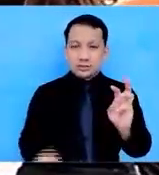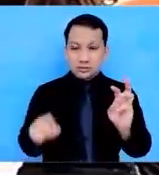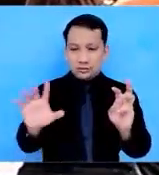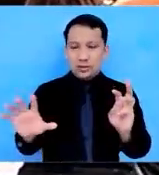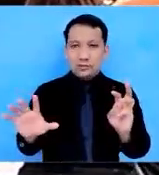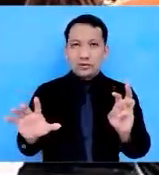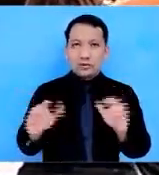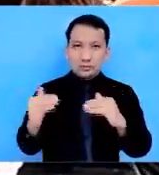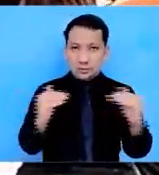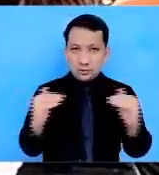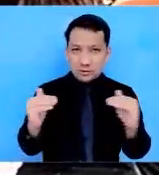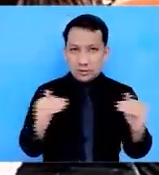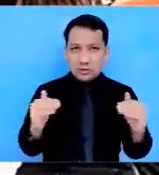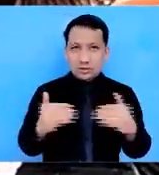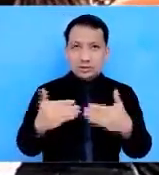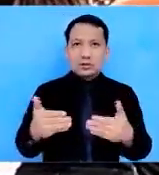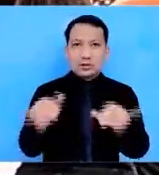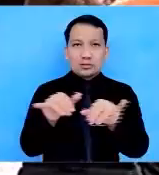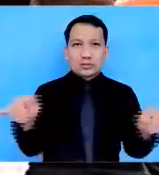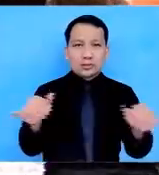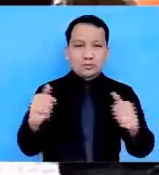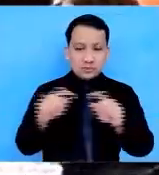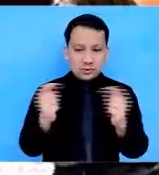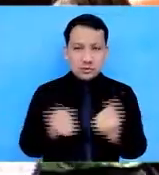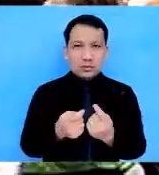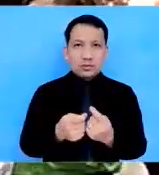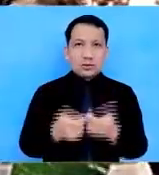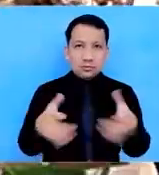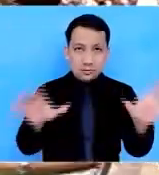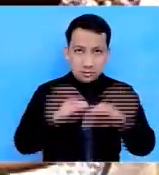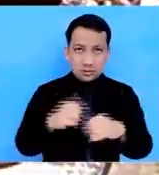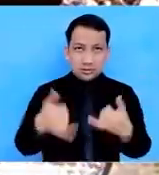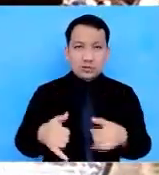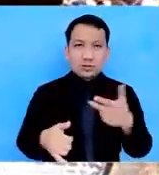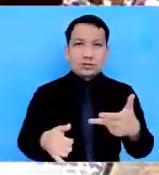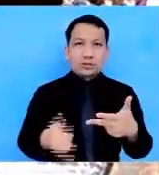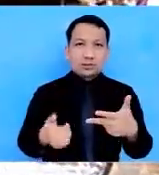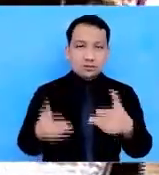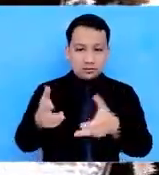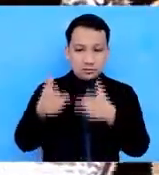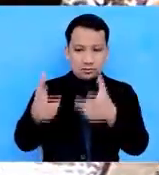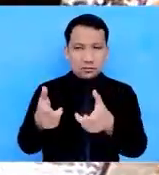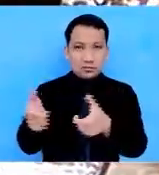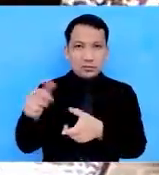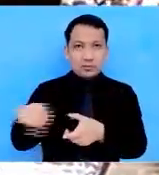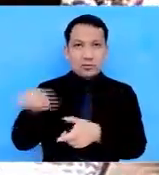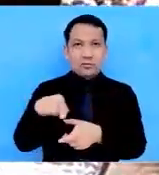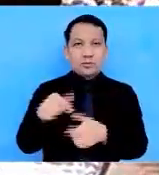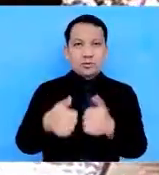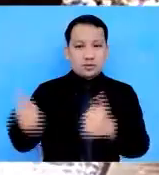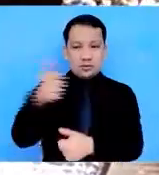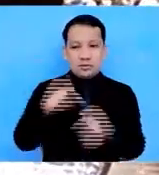dahil dikdikan at matindi ang labanan ng parehong koponan. Pagkatapos nitong Game 3 naman ay a-awardan na rin ang ating mga podium finishers na